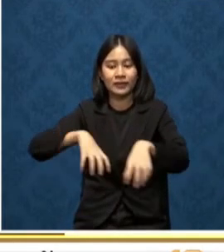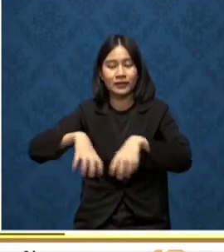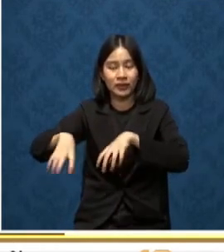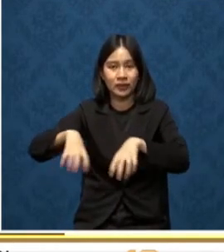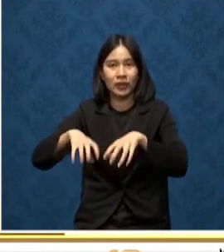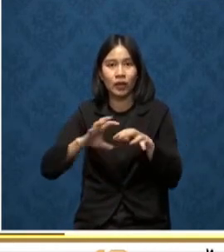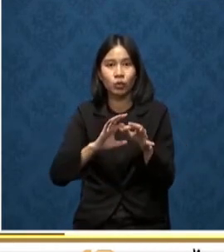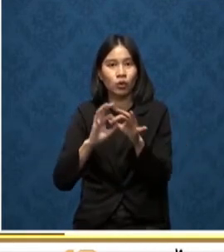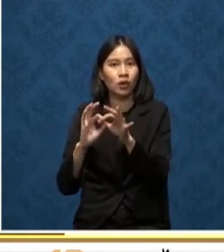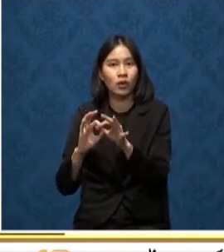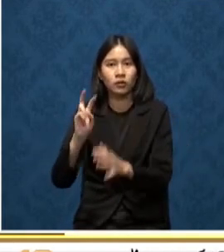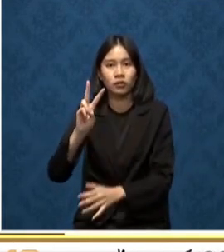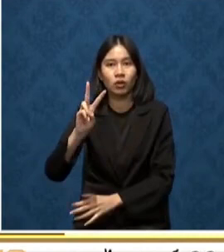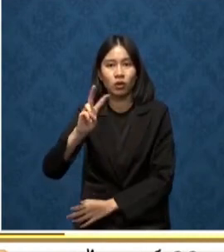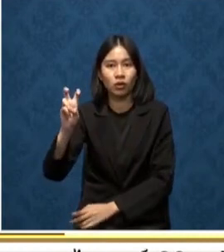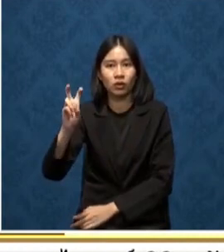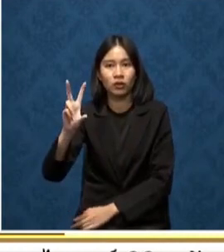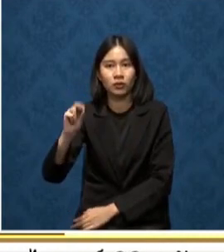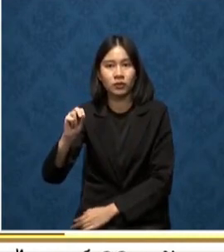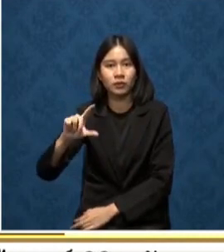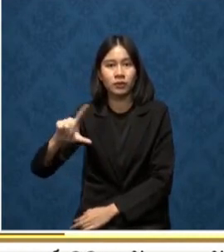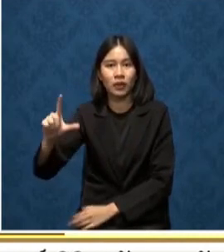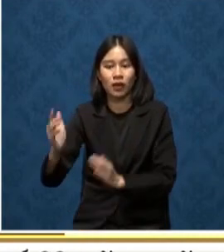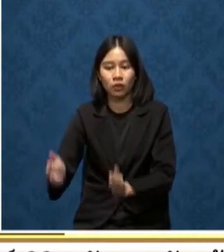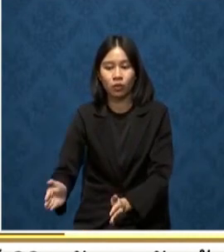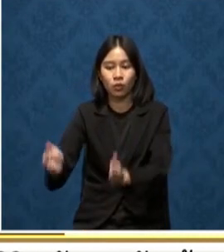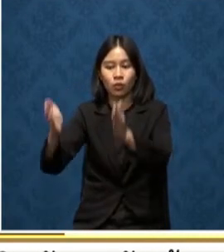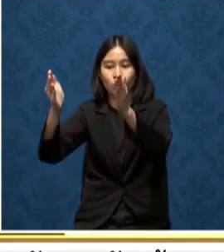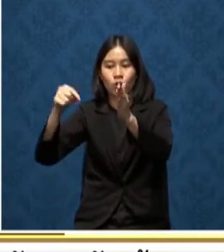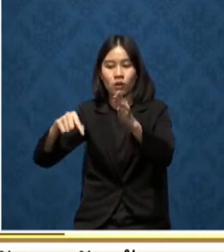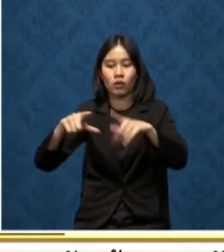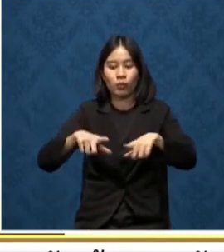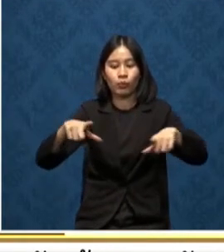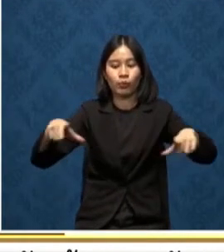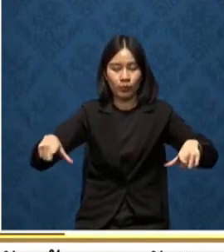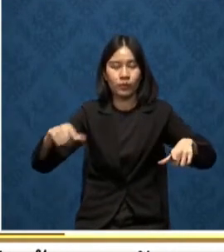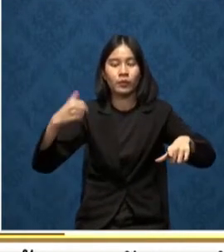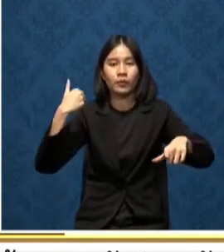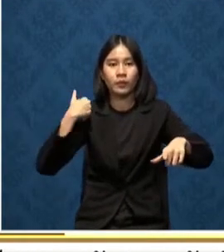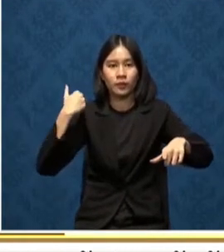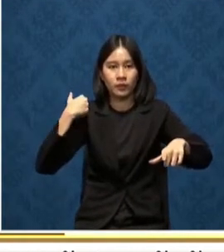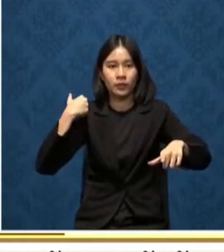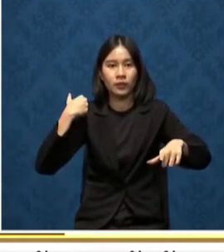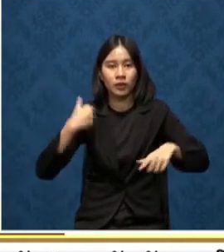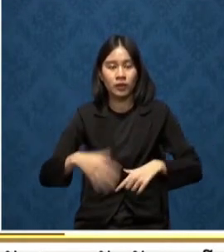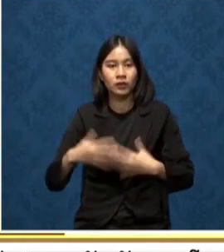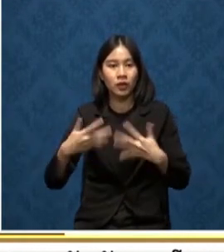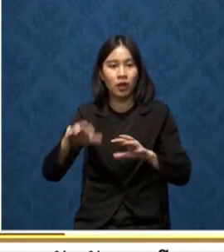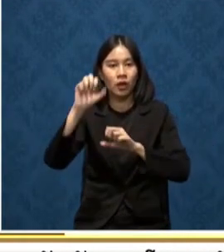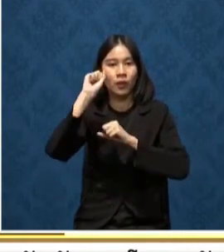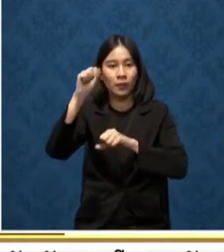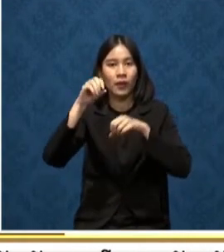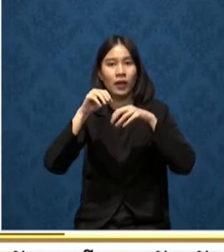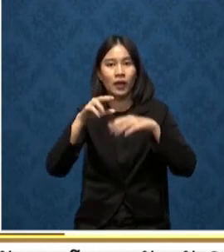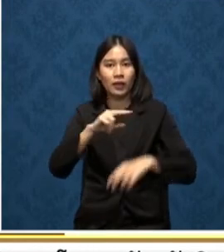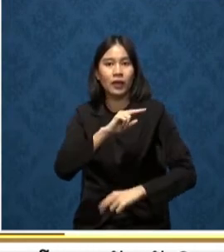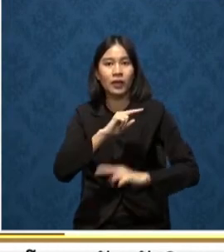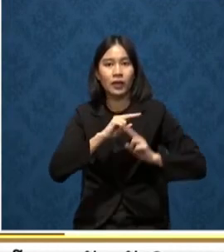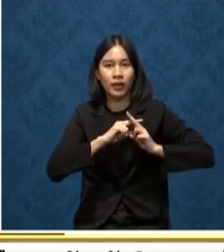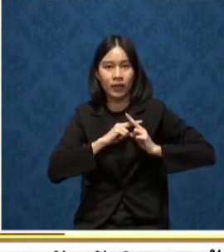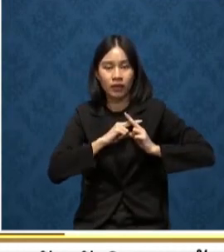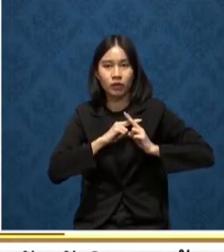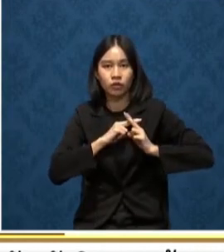ึจะปูกพั 230 ล้านเป็นตวอาคาร แลเรามีสถานที่ใช้แล้วเราจะประกาศให้เอกชนมาลงทุน